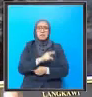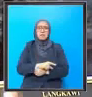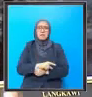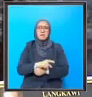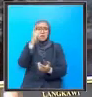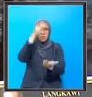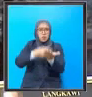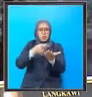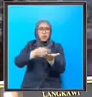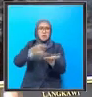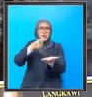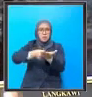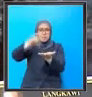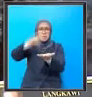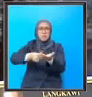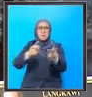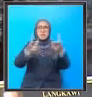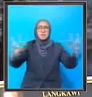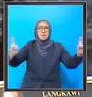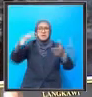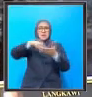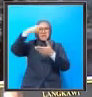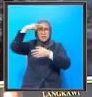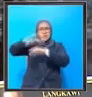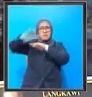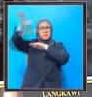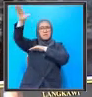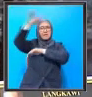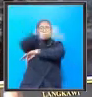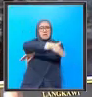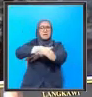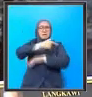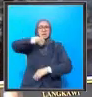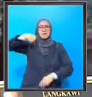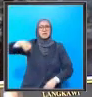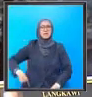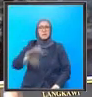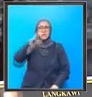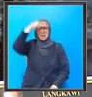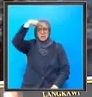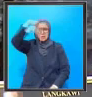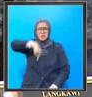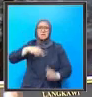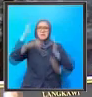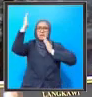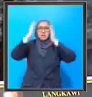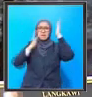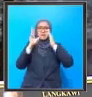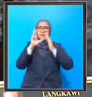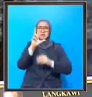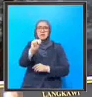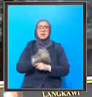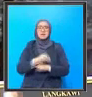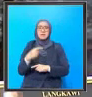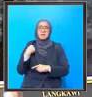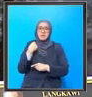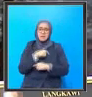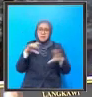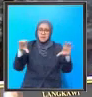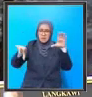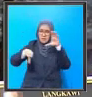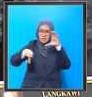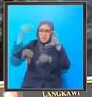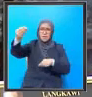ini adalah untuk negara Cina bukan untuk kita Kita akan keluarkan bauan pasaran sudah tentu